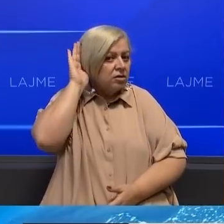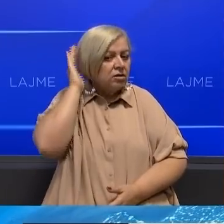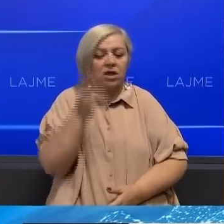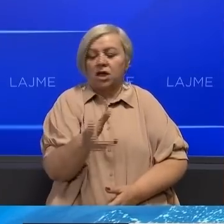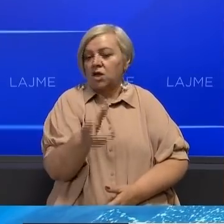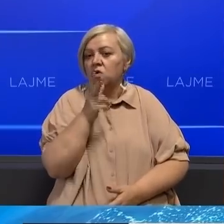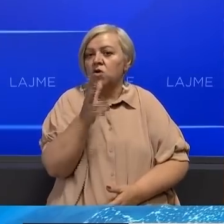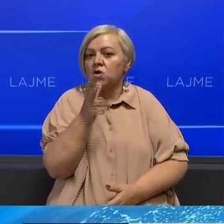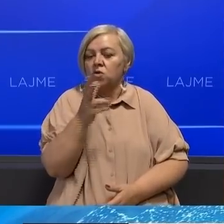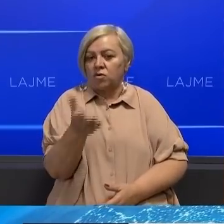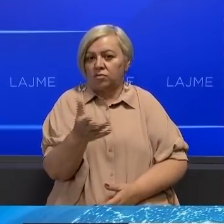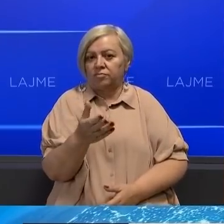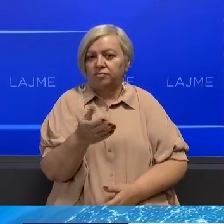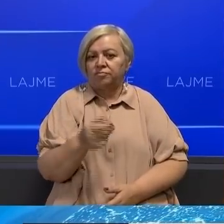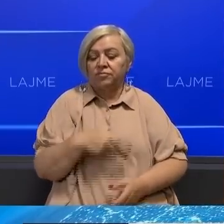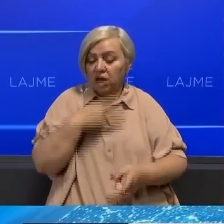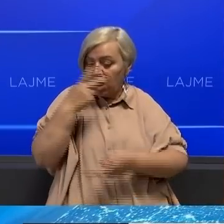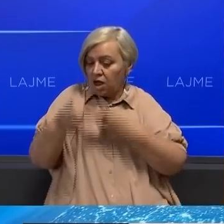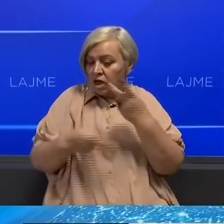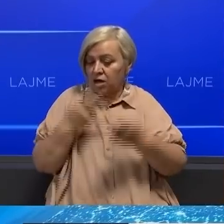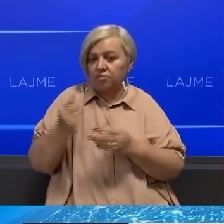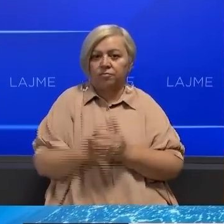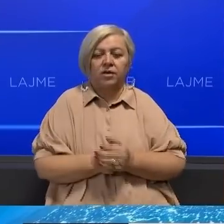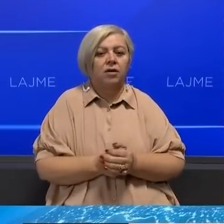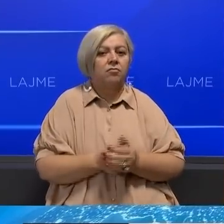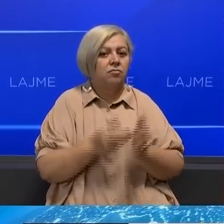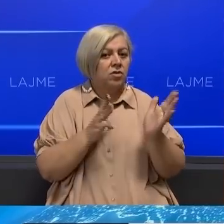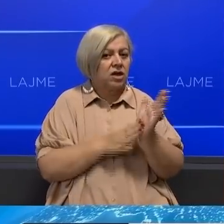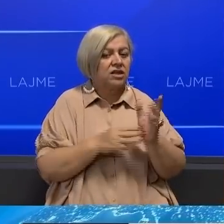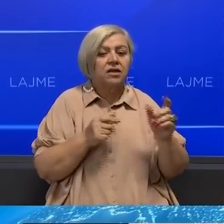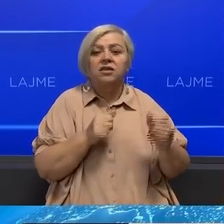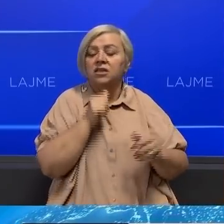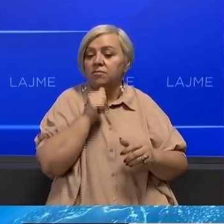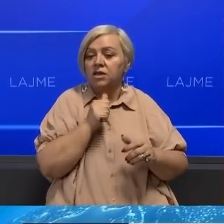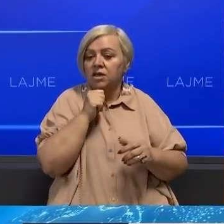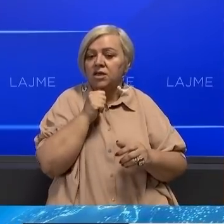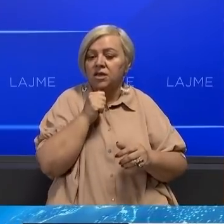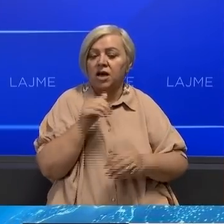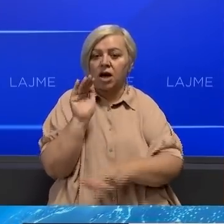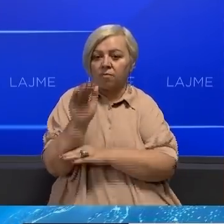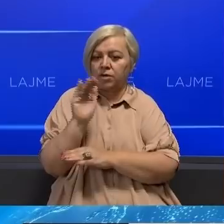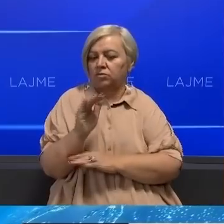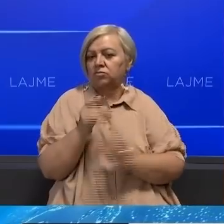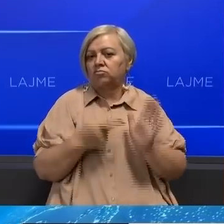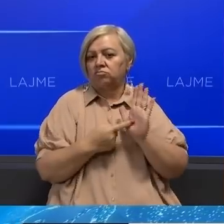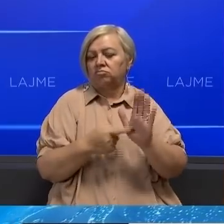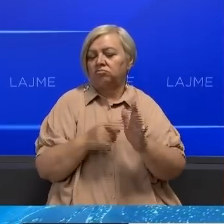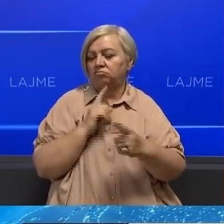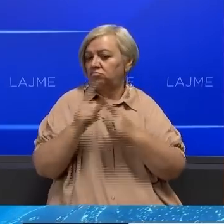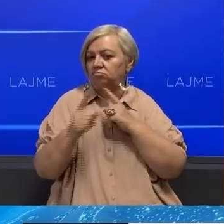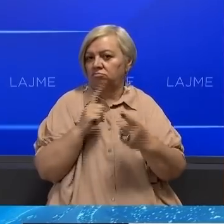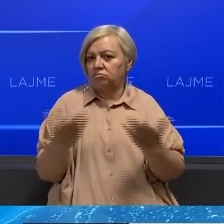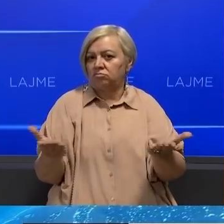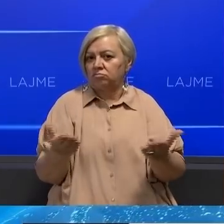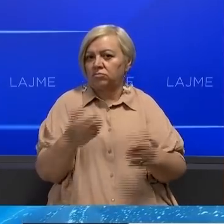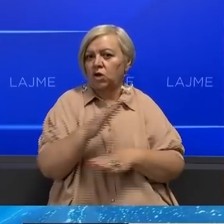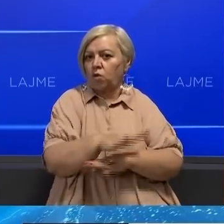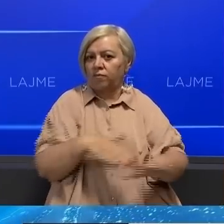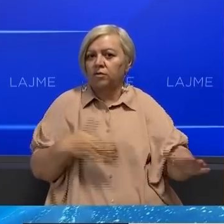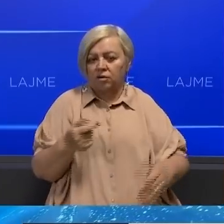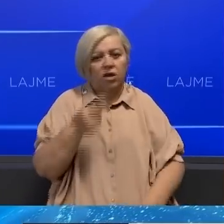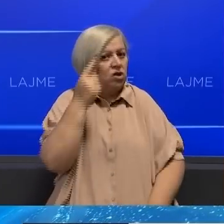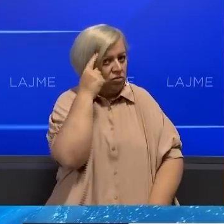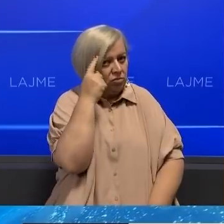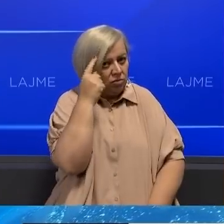kërku auditimin e sisit ka qenë Oran Ismaili. Raportin auditimit e kemi diskutu të në kuvend. Dhe nëse e